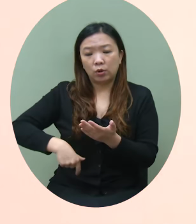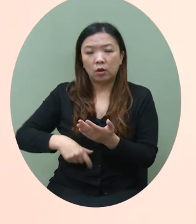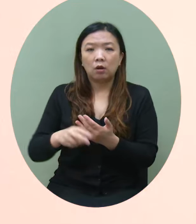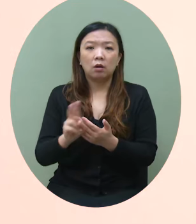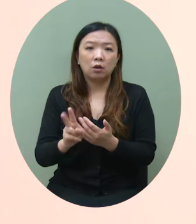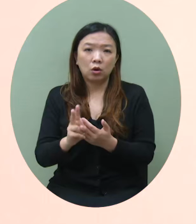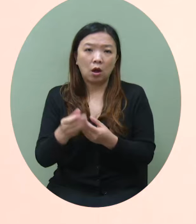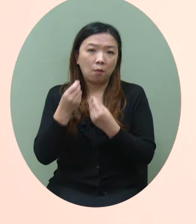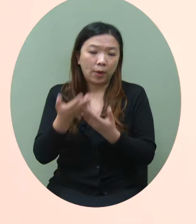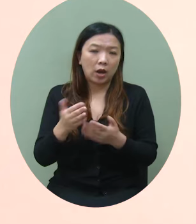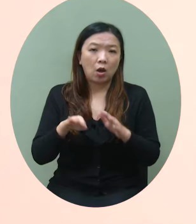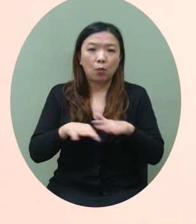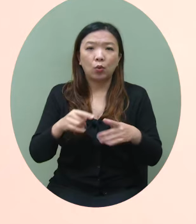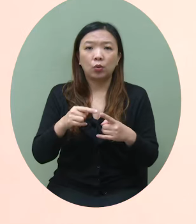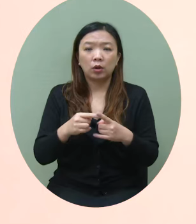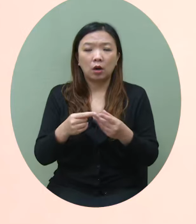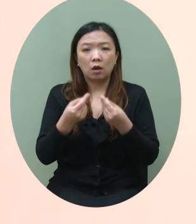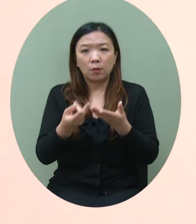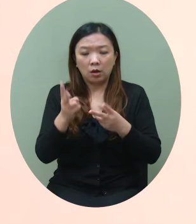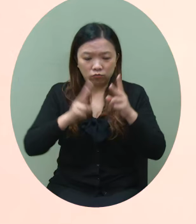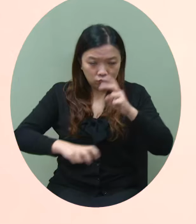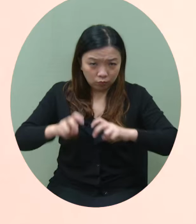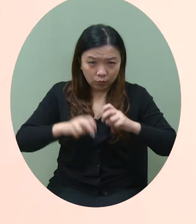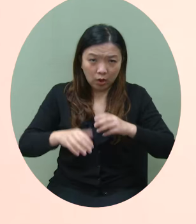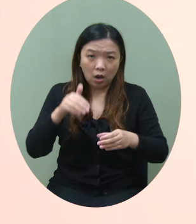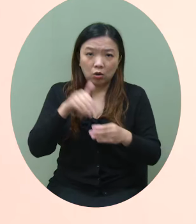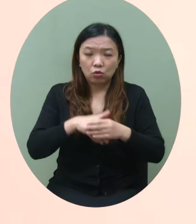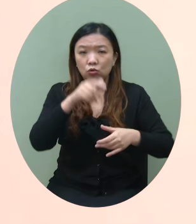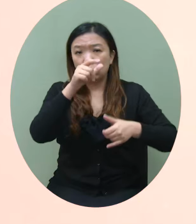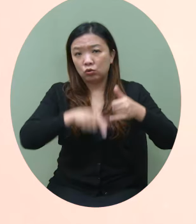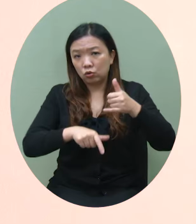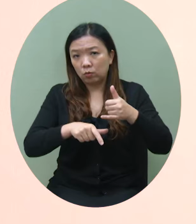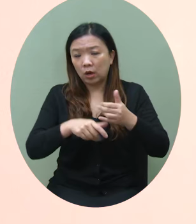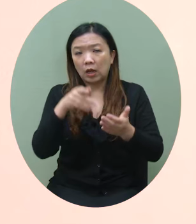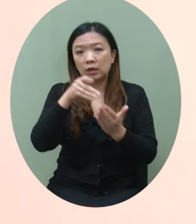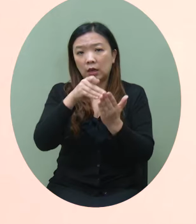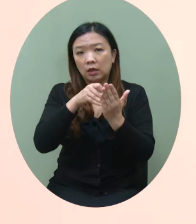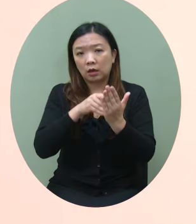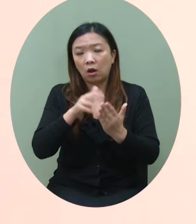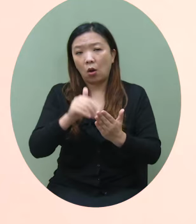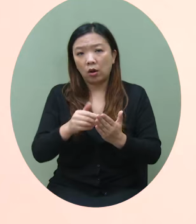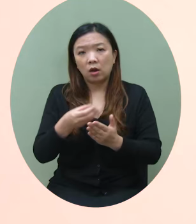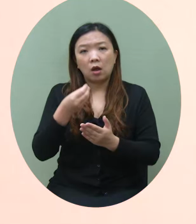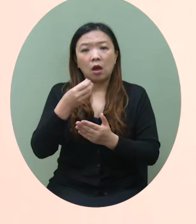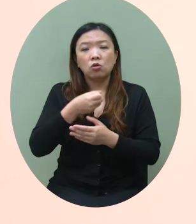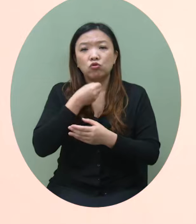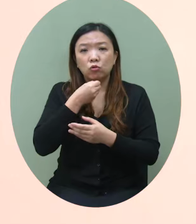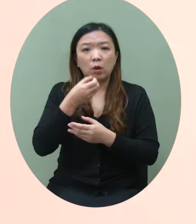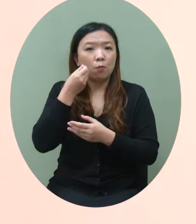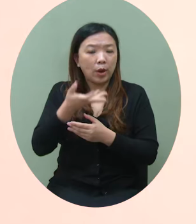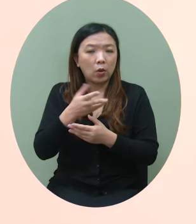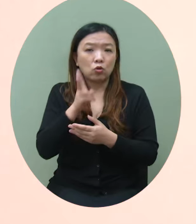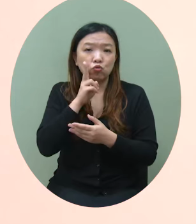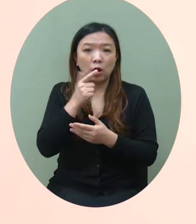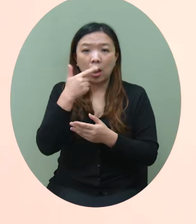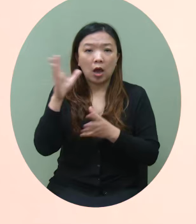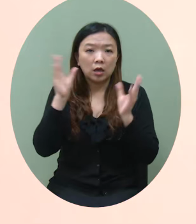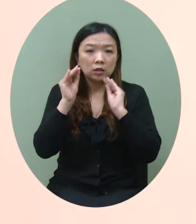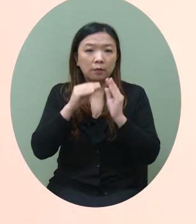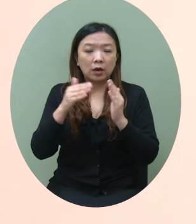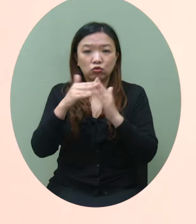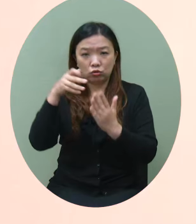是可以去查這個選民登記查傳媒也是很寬鬆的知道在新聞處登記了可以在